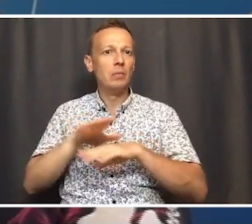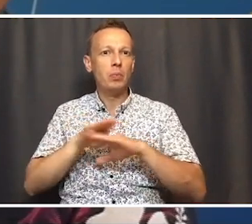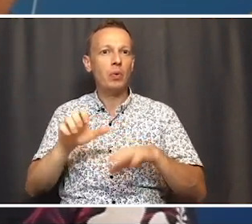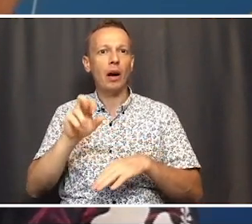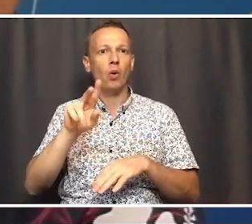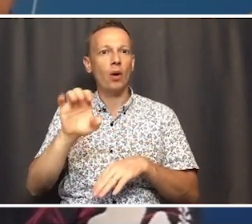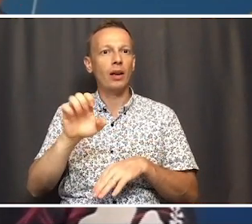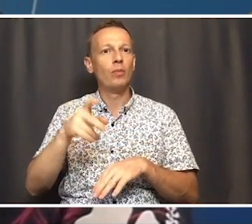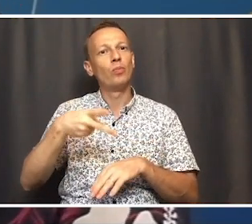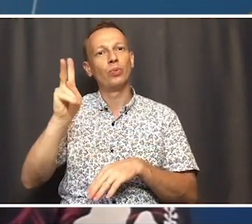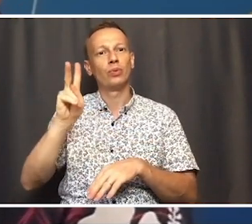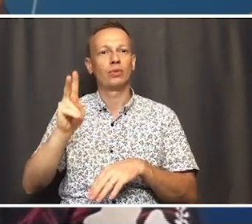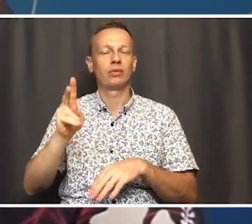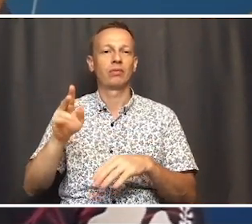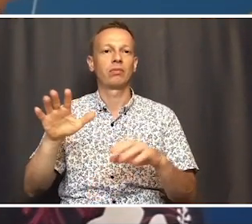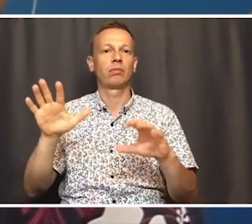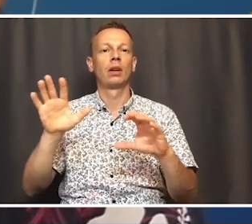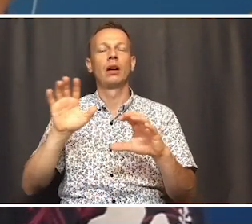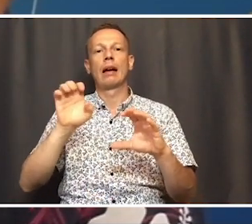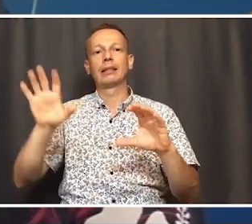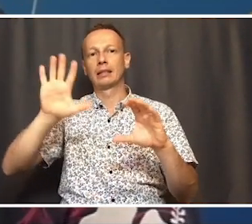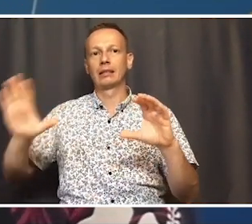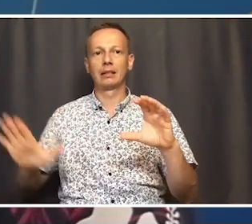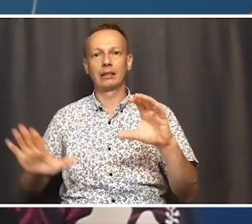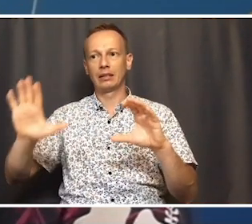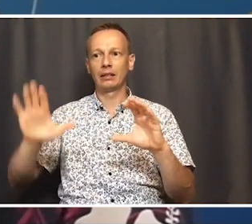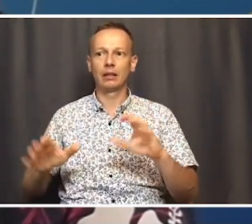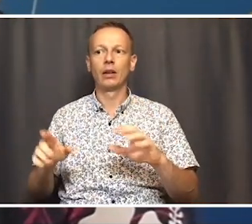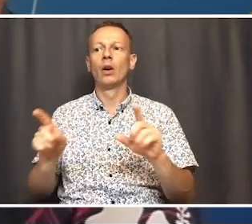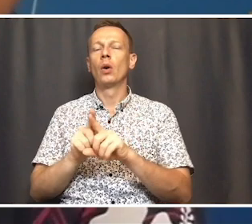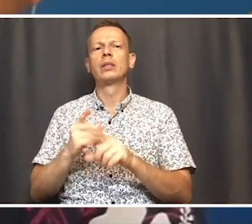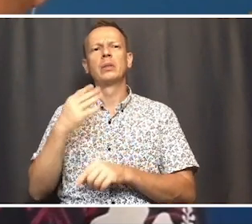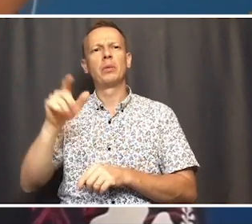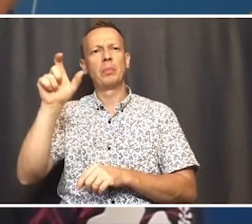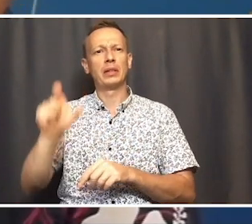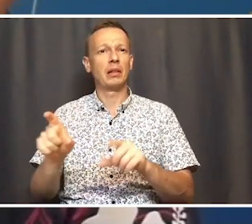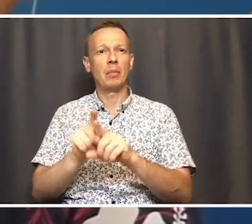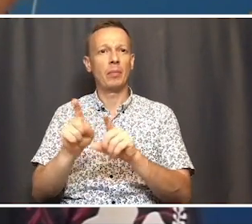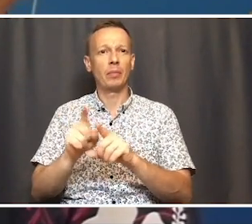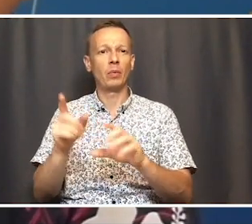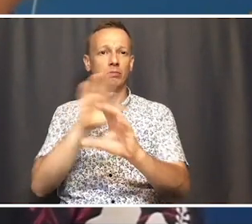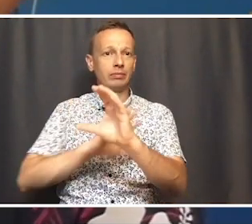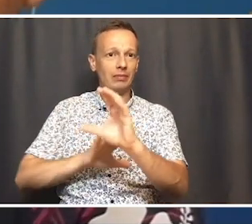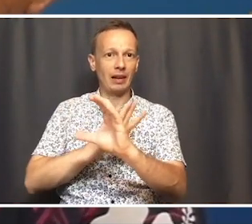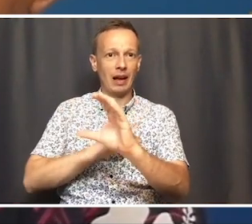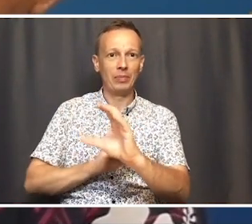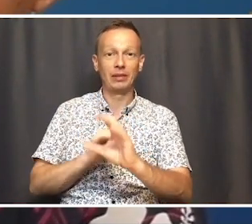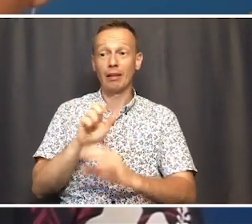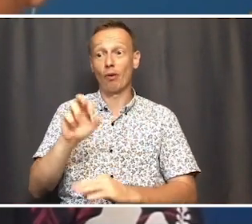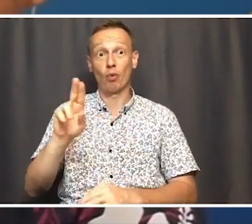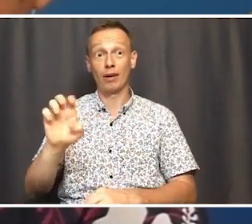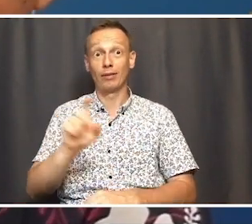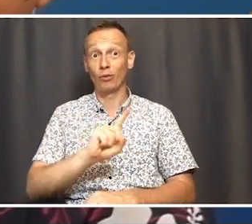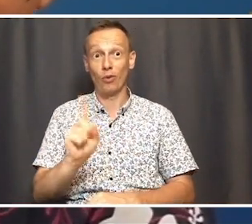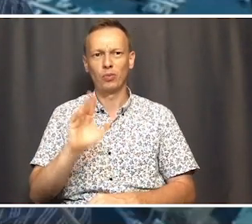Aroué, mais plutôt du côté de la côte Est, tandis que l'autre ne vit pas sur Aroué, mais plutôt sur la côte Ouest. Ceci pouvant